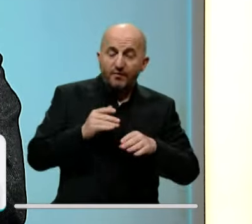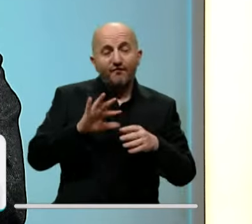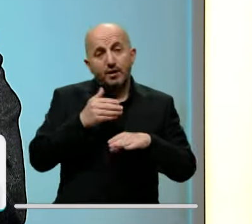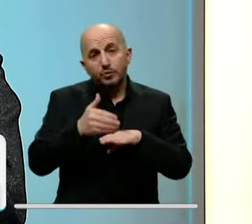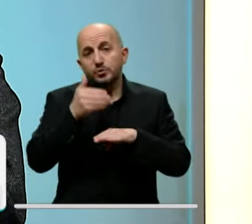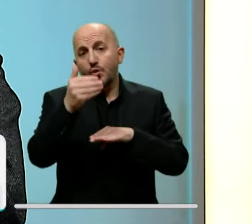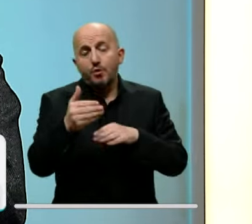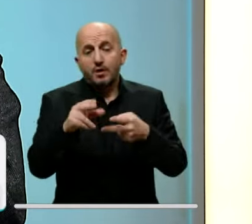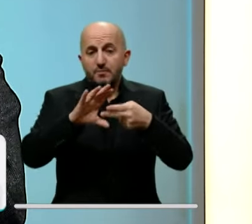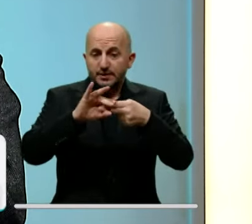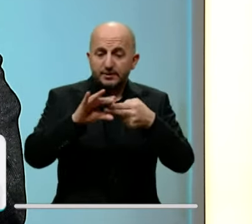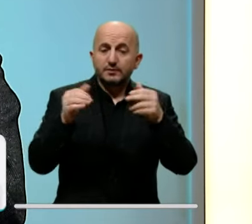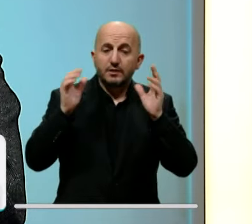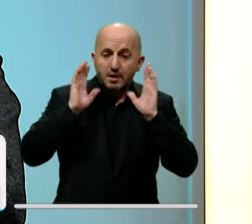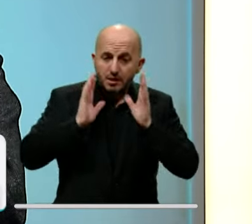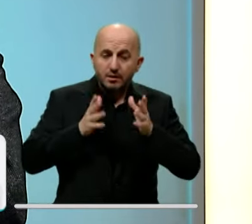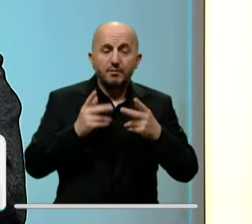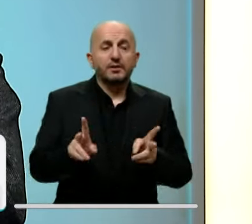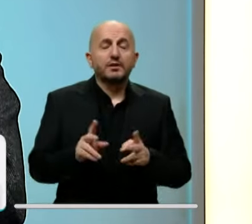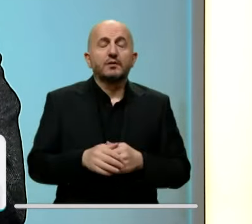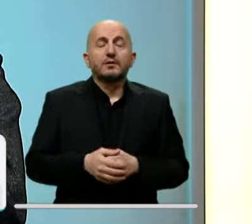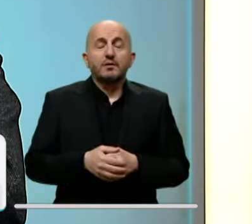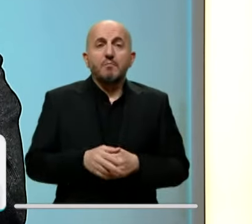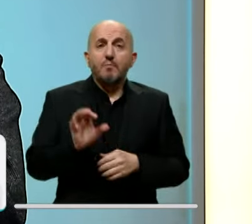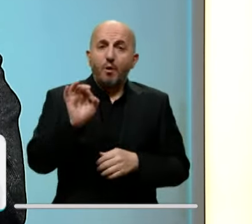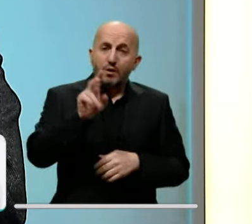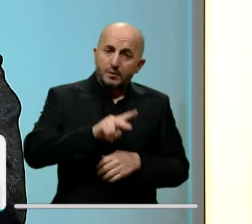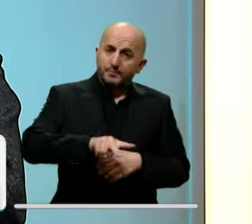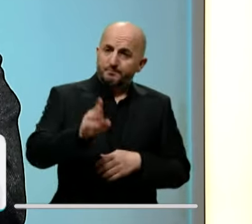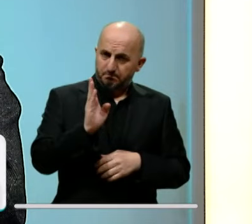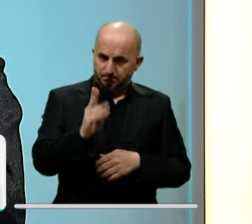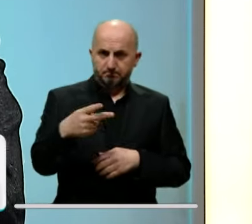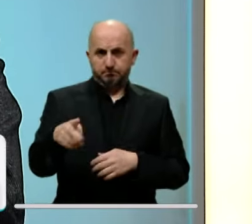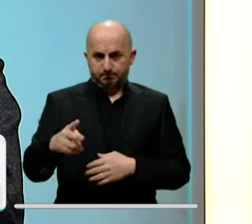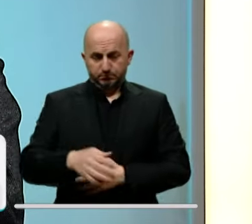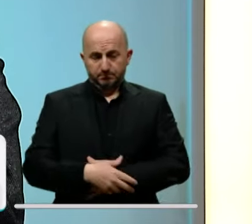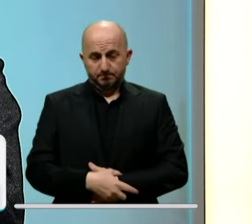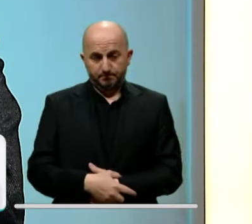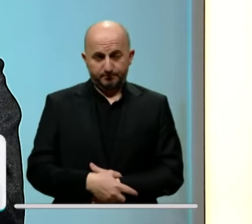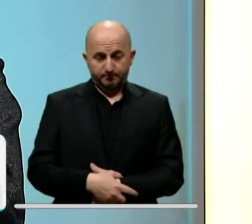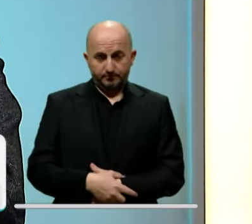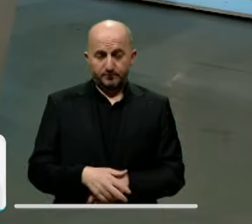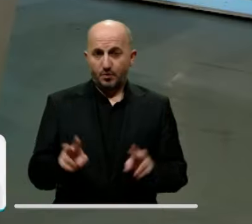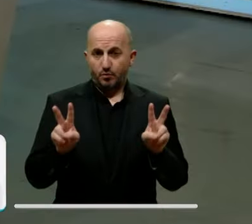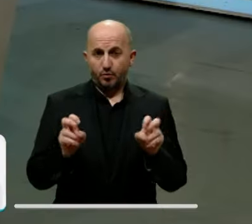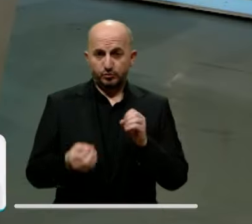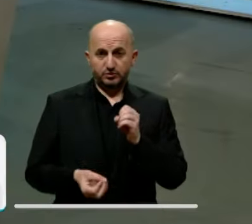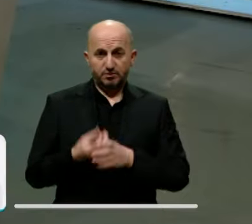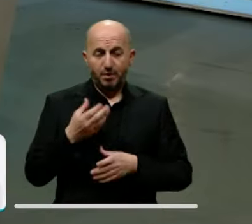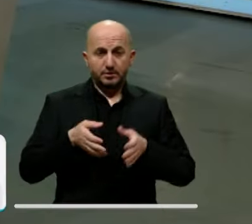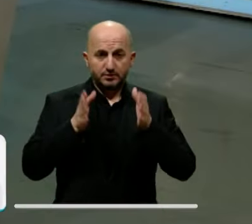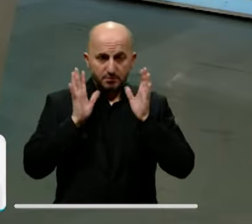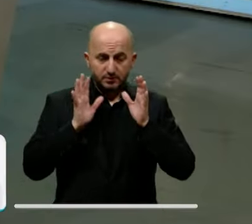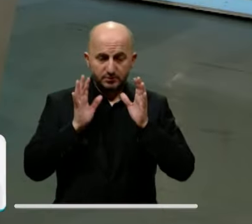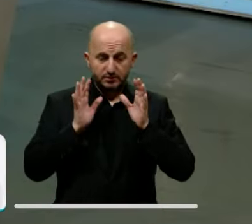birlikte cemi tahirle kılabilir böyle bir yola gidebilir ama konu sabah namazı İsa işe giderken de